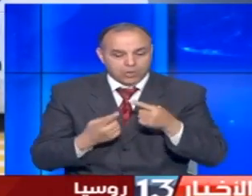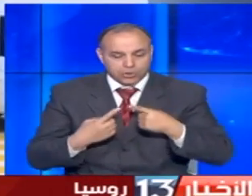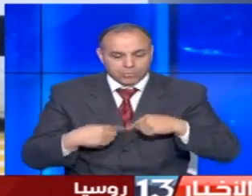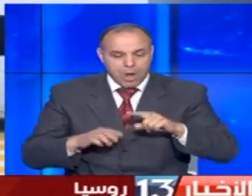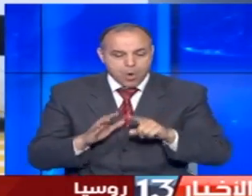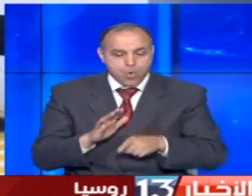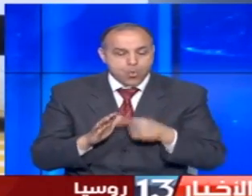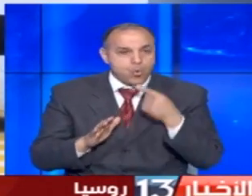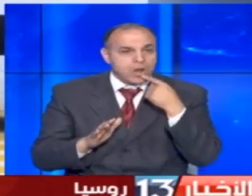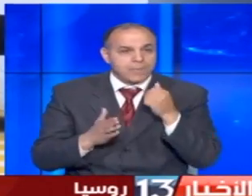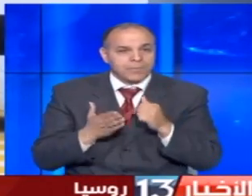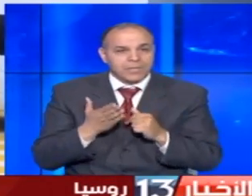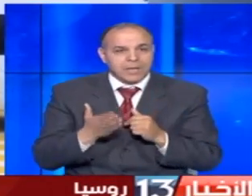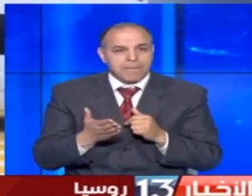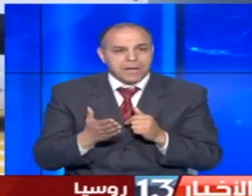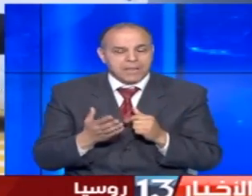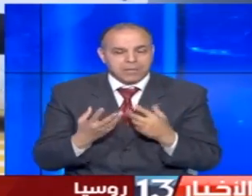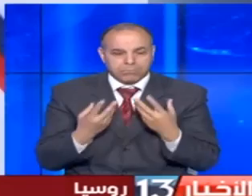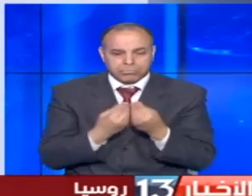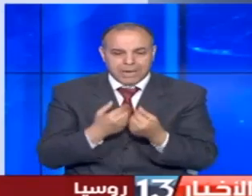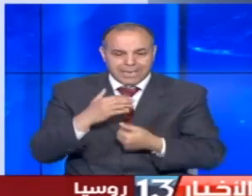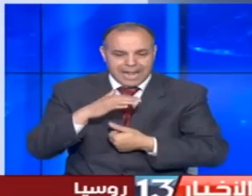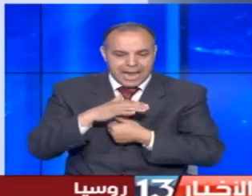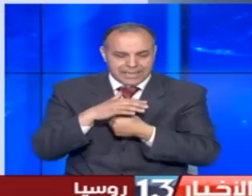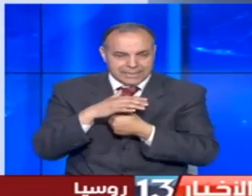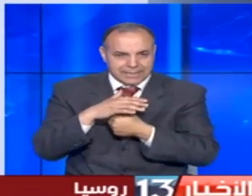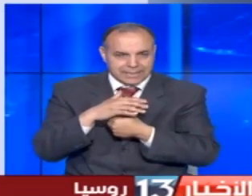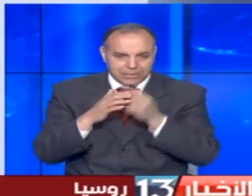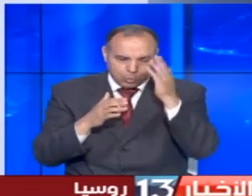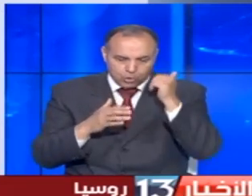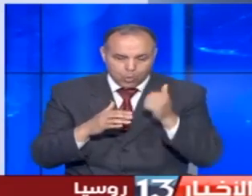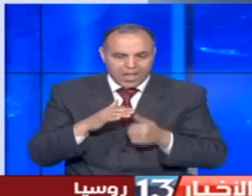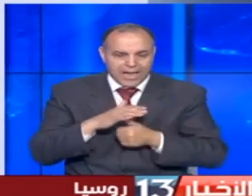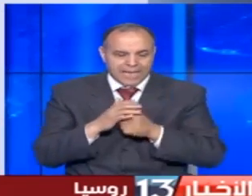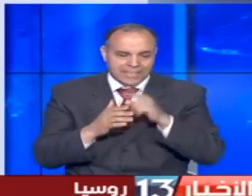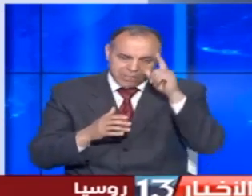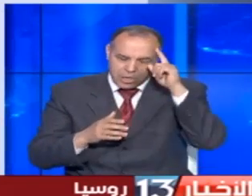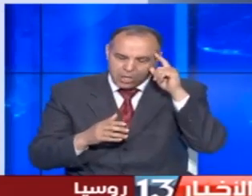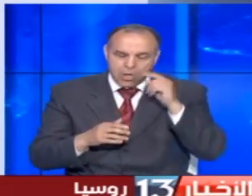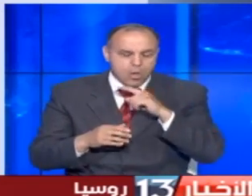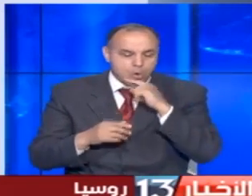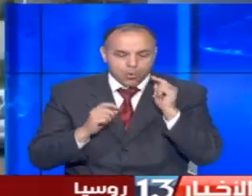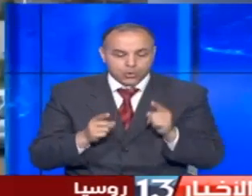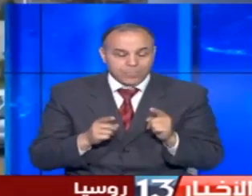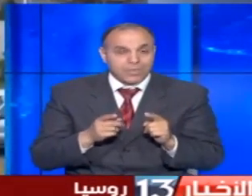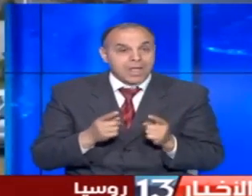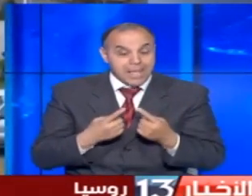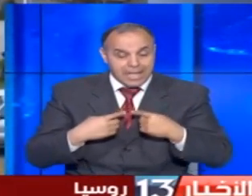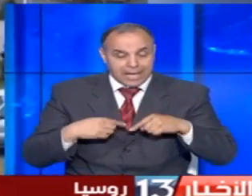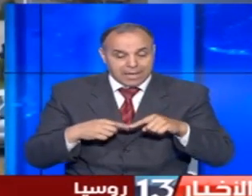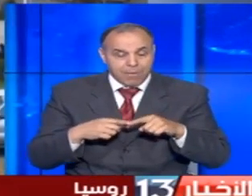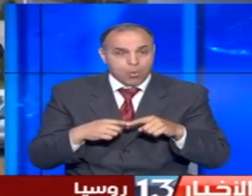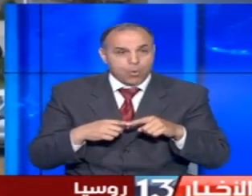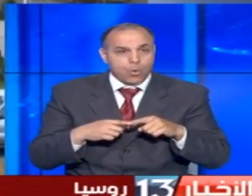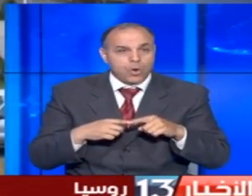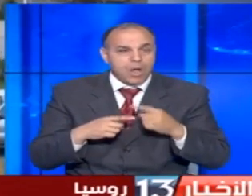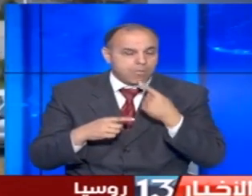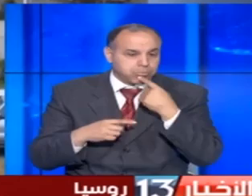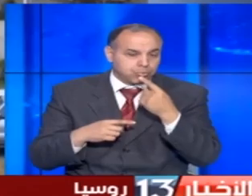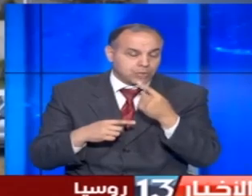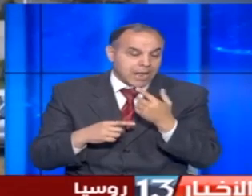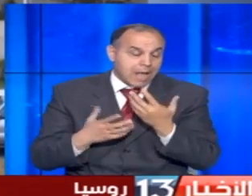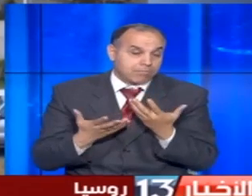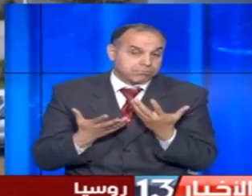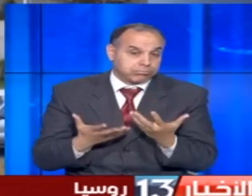الاولى من نوعها ستجمع كيم بالرئيس الروسي فلاديمير بوتين قمه قال المعاون بالكرملين